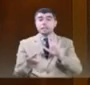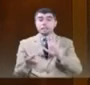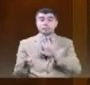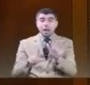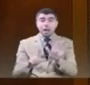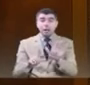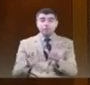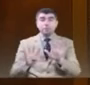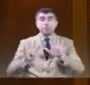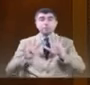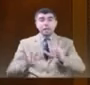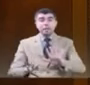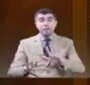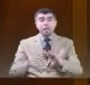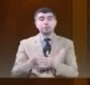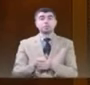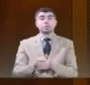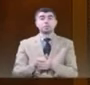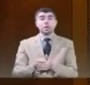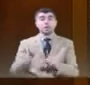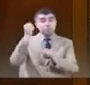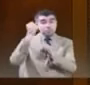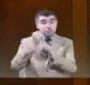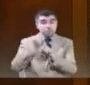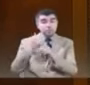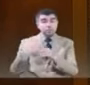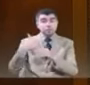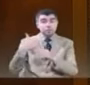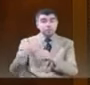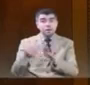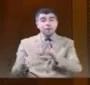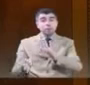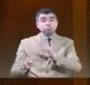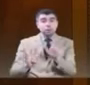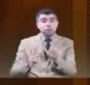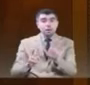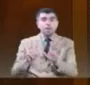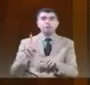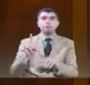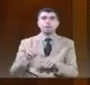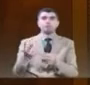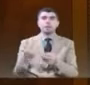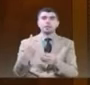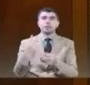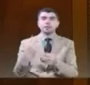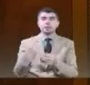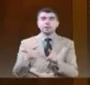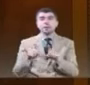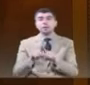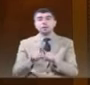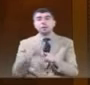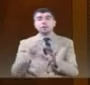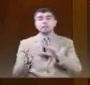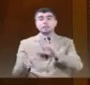7900 درهم. من بعد الى عملنا الاصلاح غادي يبدا يقبض 9200 درهم وغادي يخرج ب 8074